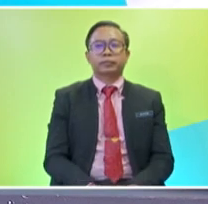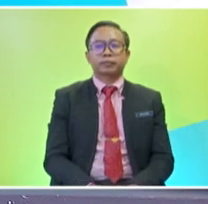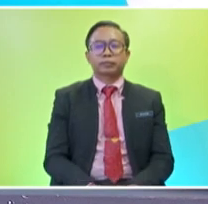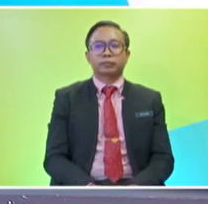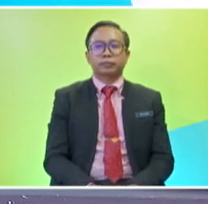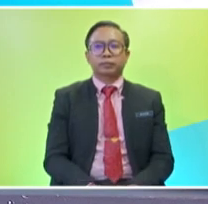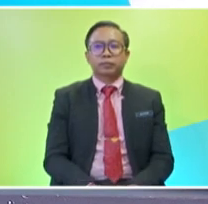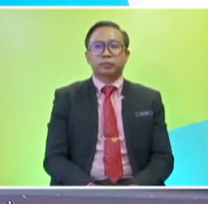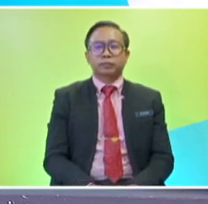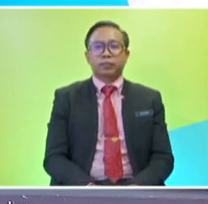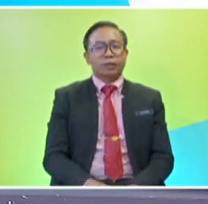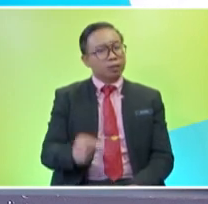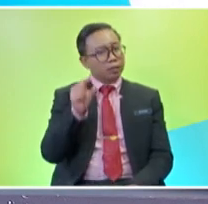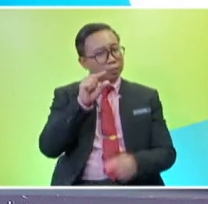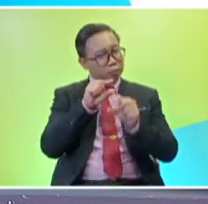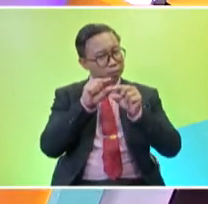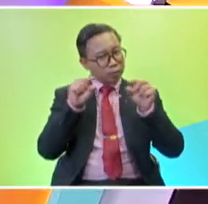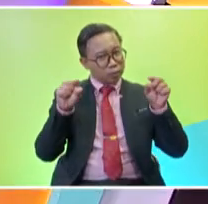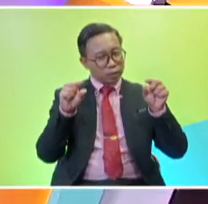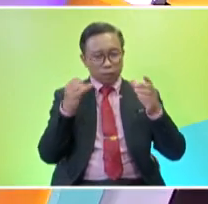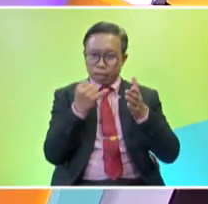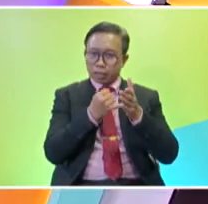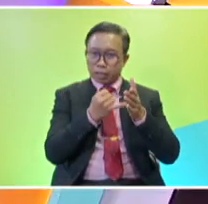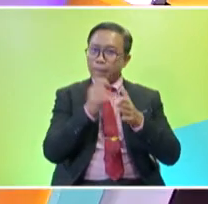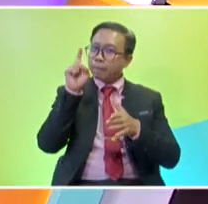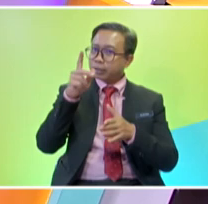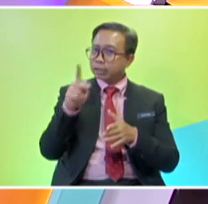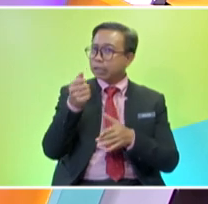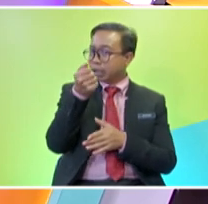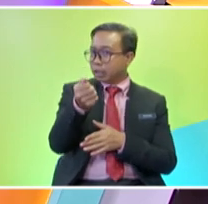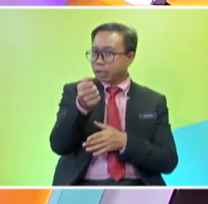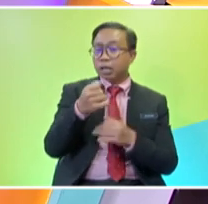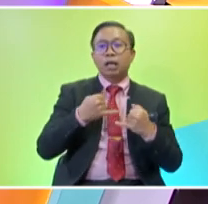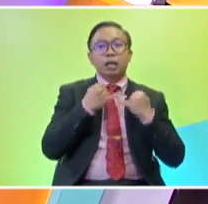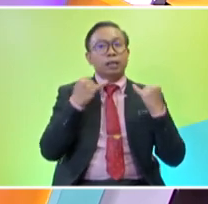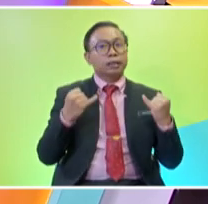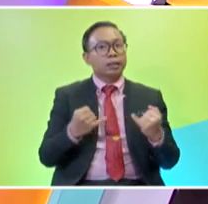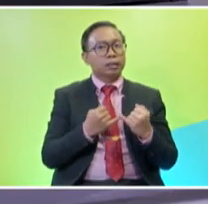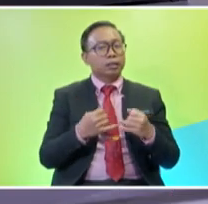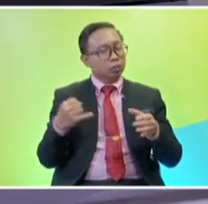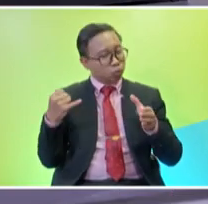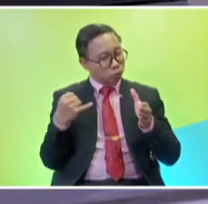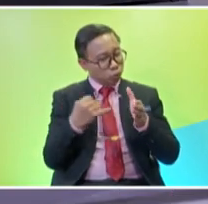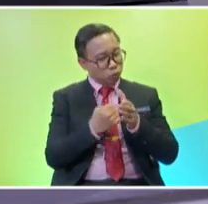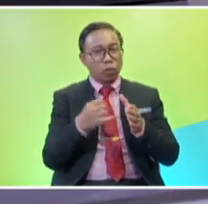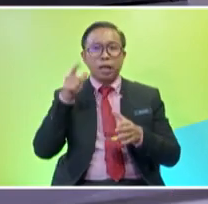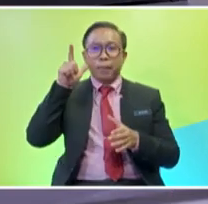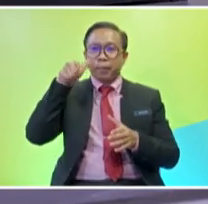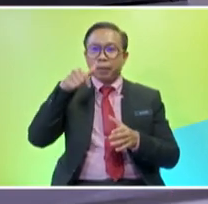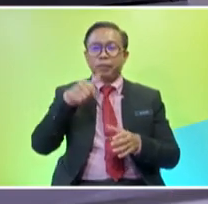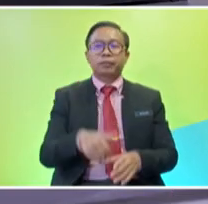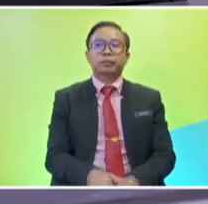agak nipis dan juga sedikit tajam jadi pastikan anda berhati-hati semasa cucuk lemon